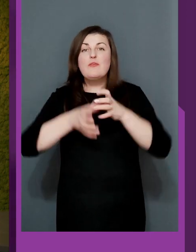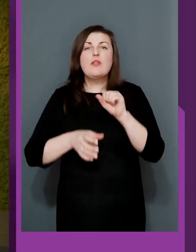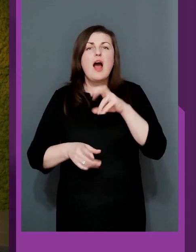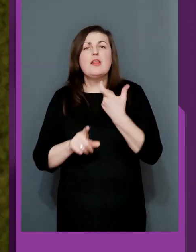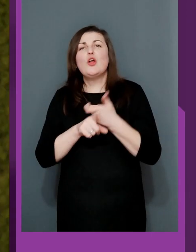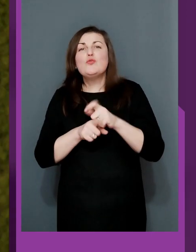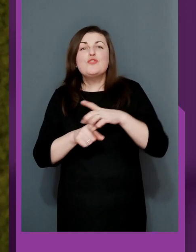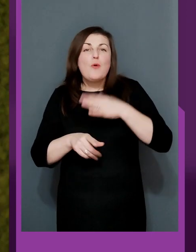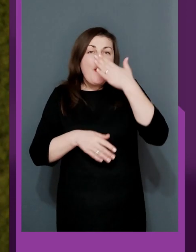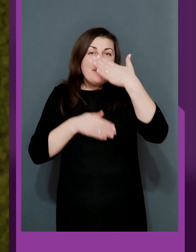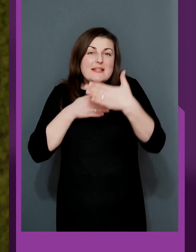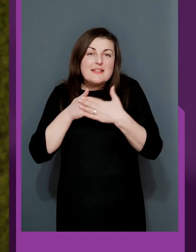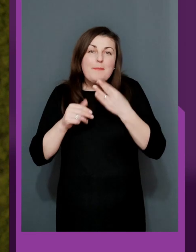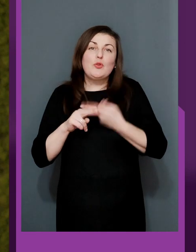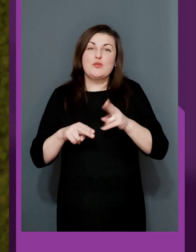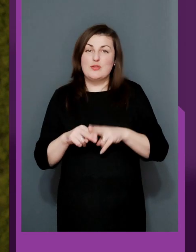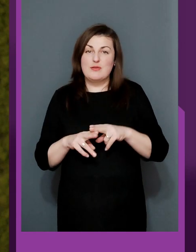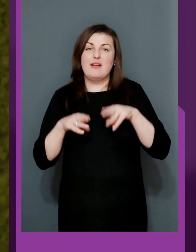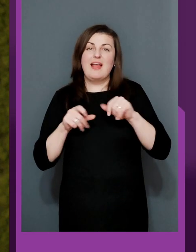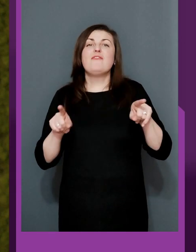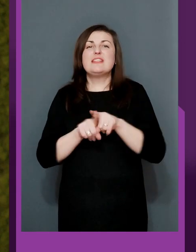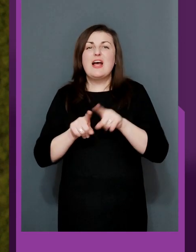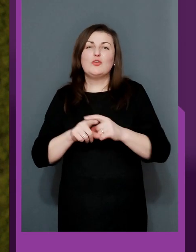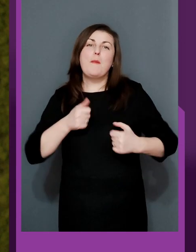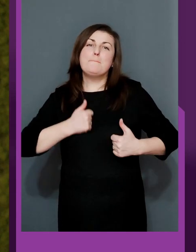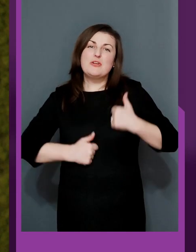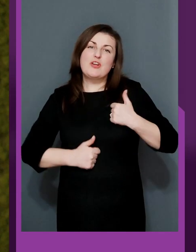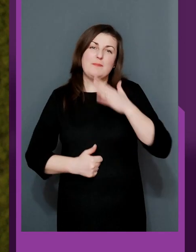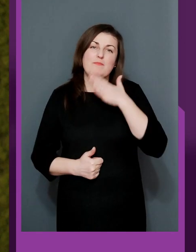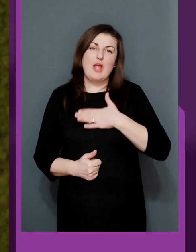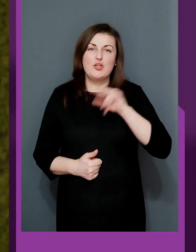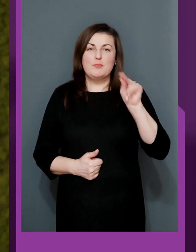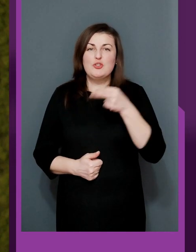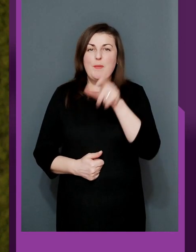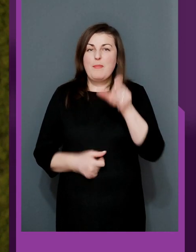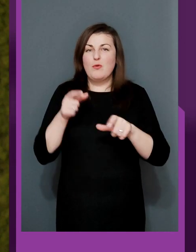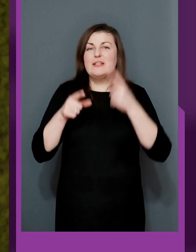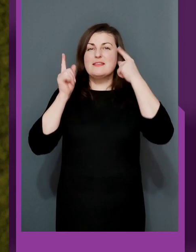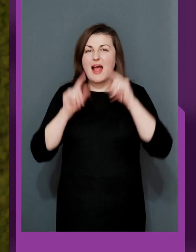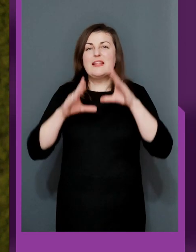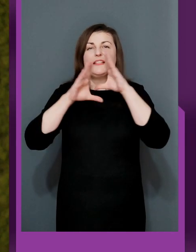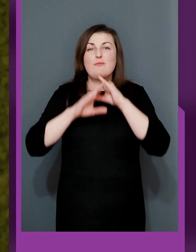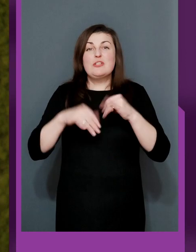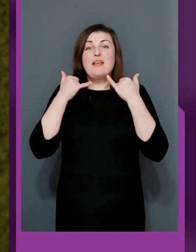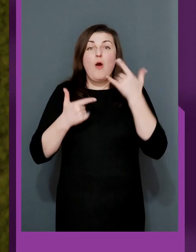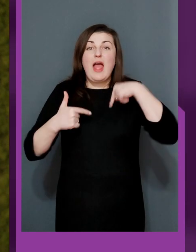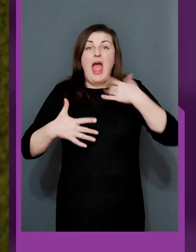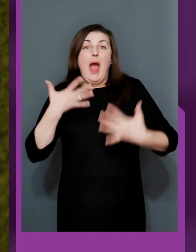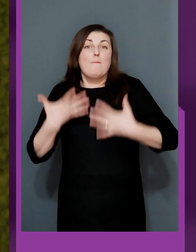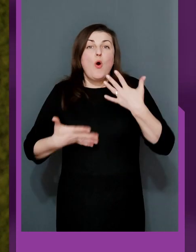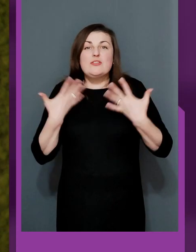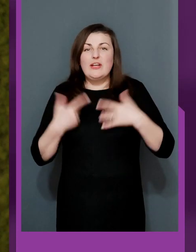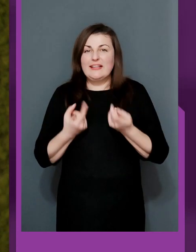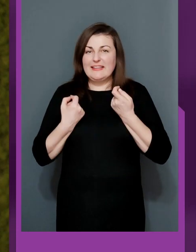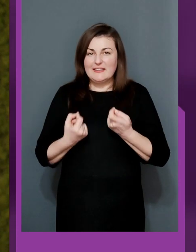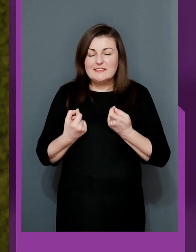але дуже були близькими до цього Та все одно пишаємося нашими чемпіонами ну знаєте зможемо вже зараз коли емоції